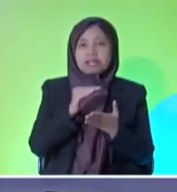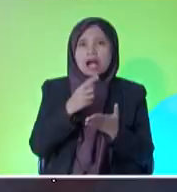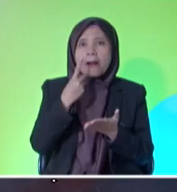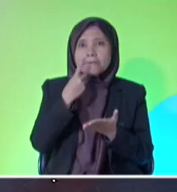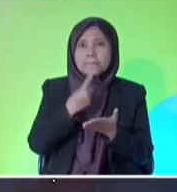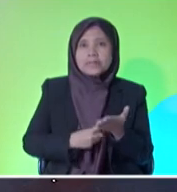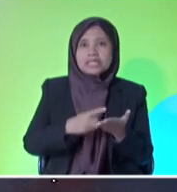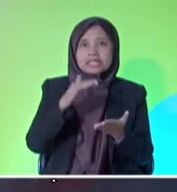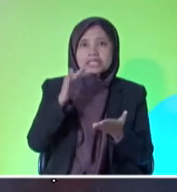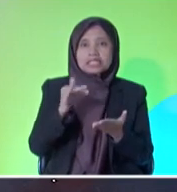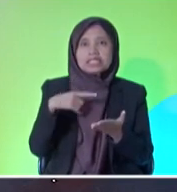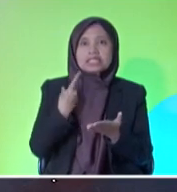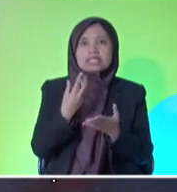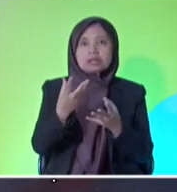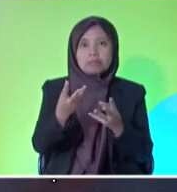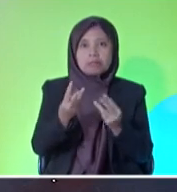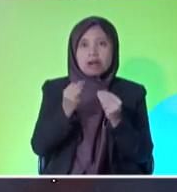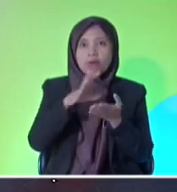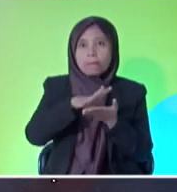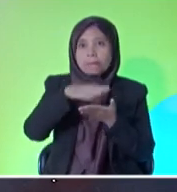kita akan belajar